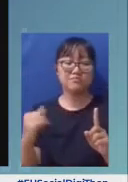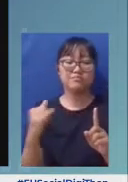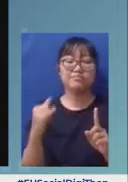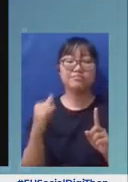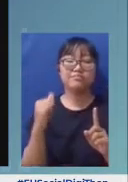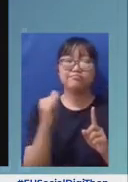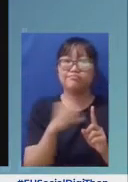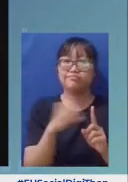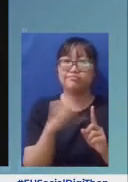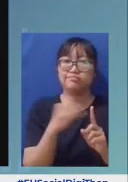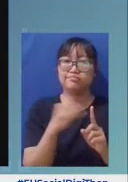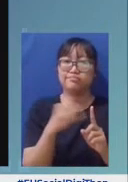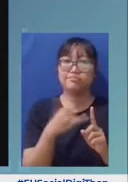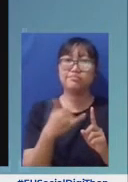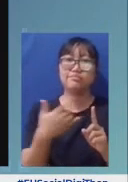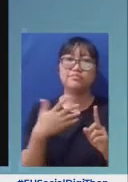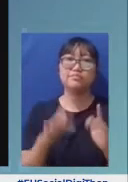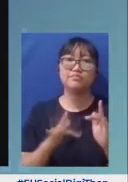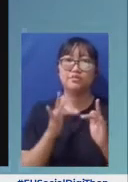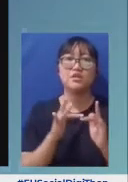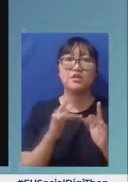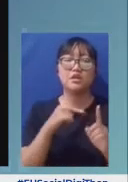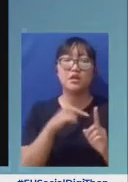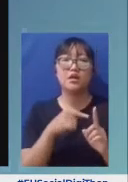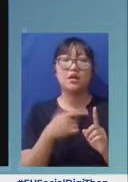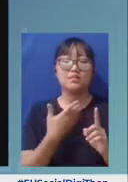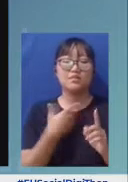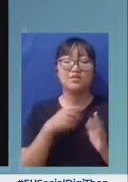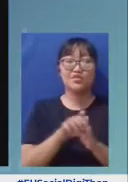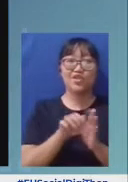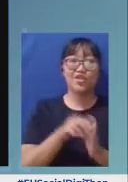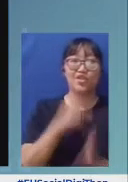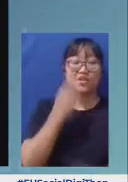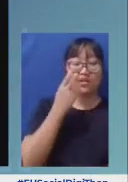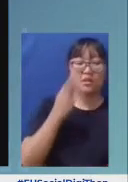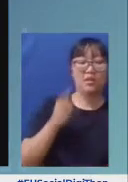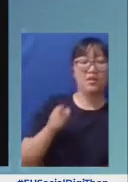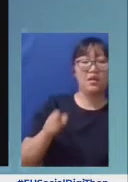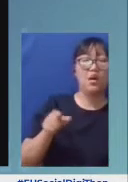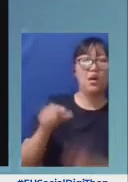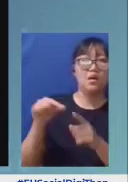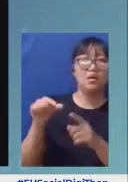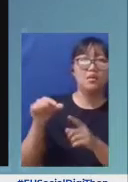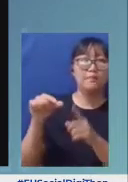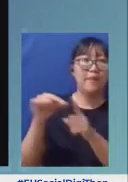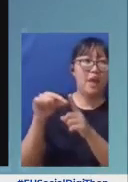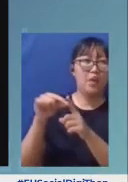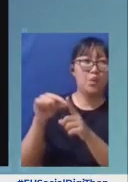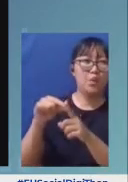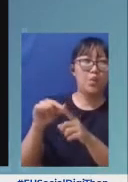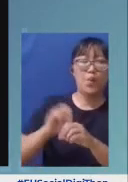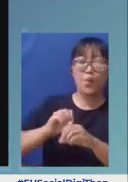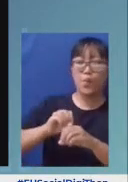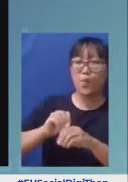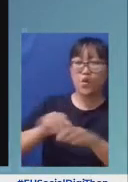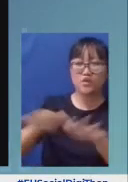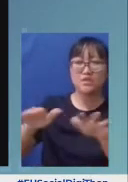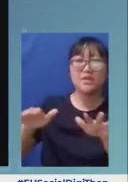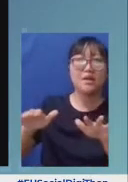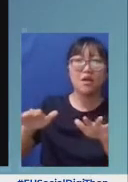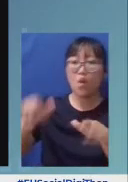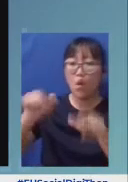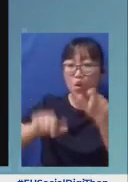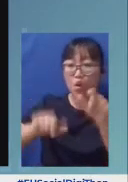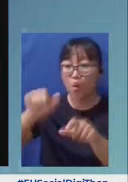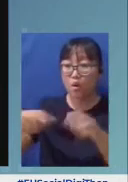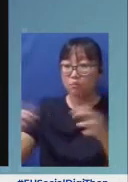yang melihat postingan si pelaku itu, ya, yang melihat tuh banyak banget, bisa ribuan. Wah, itu sensi